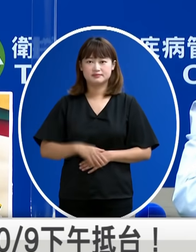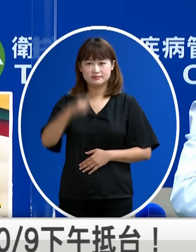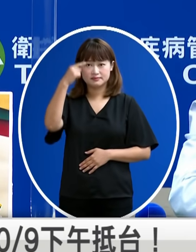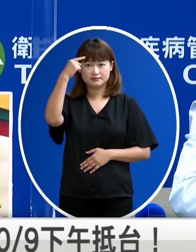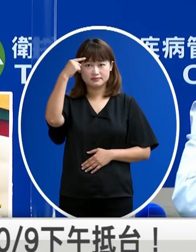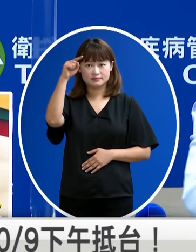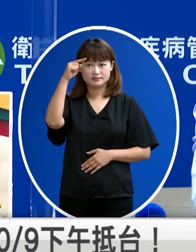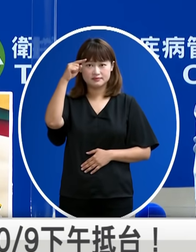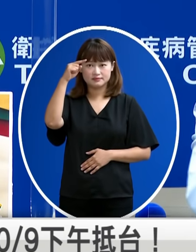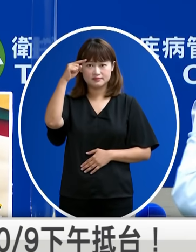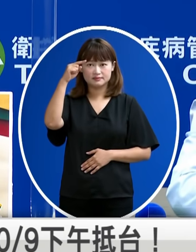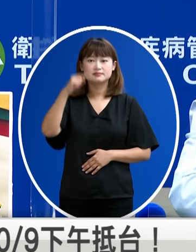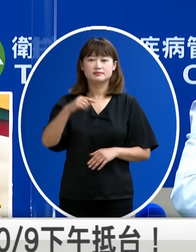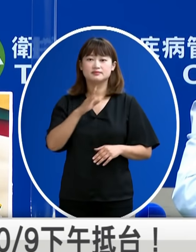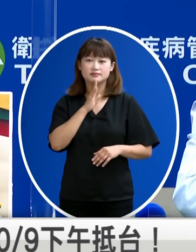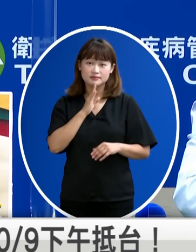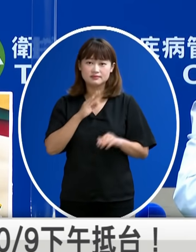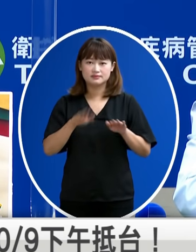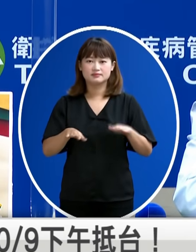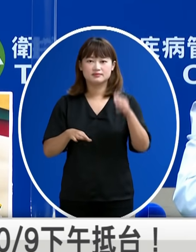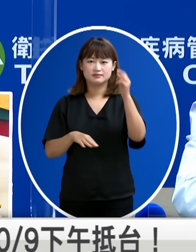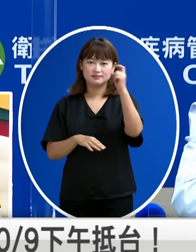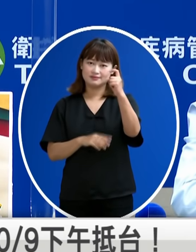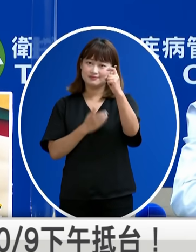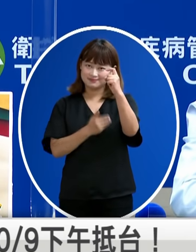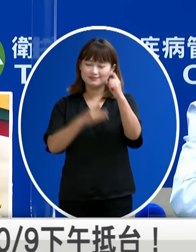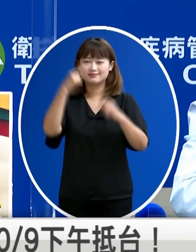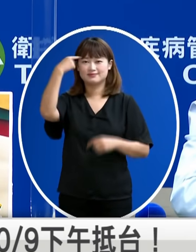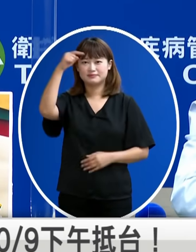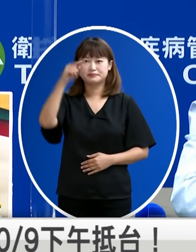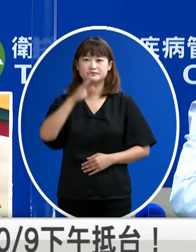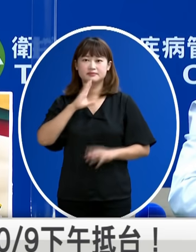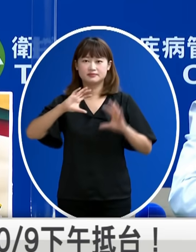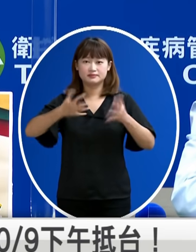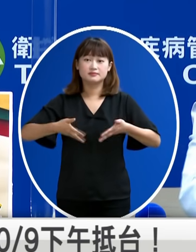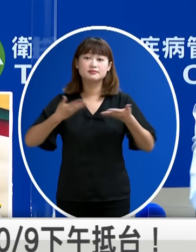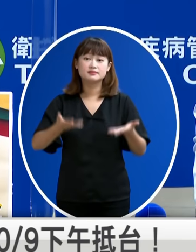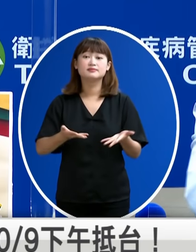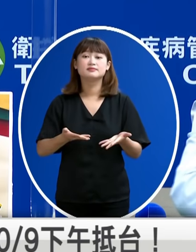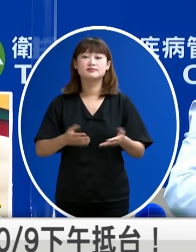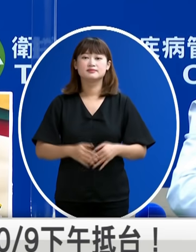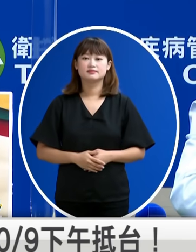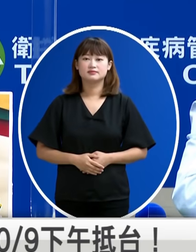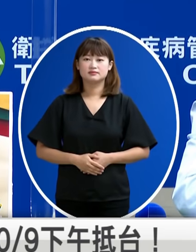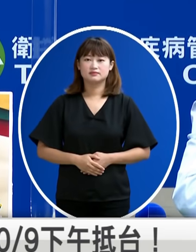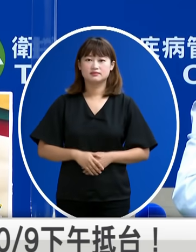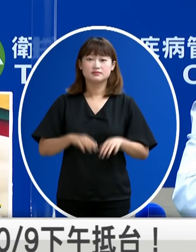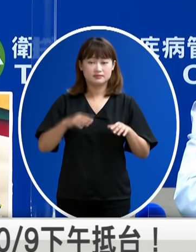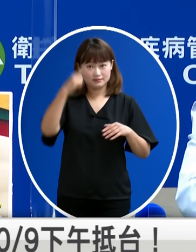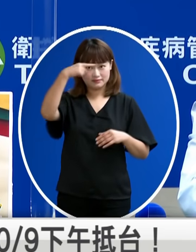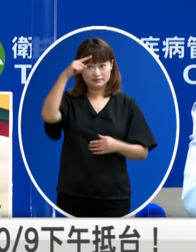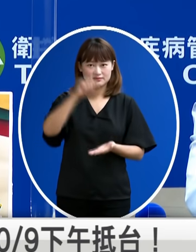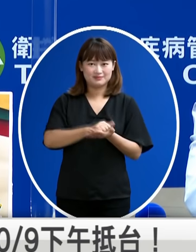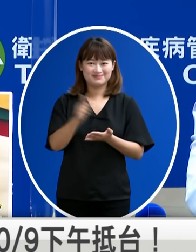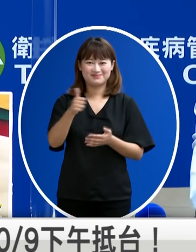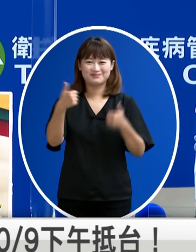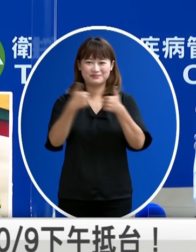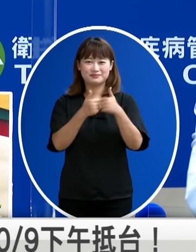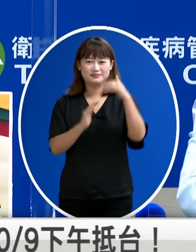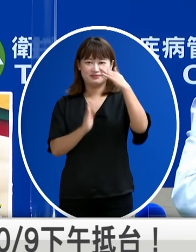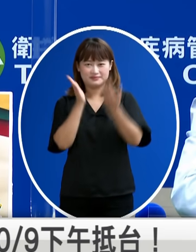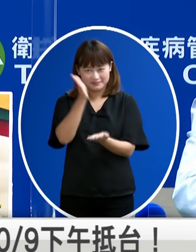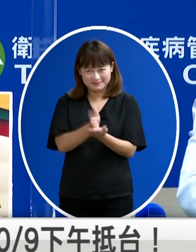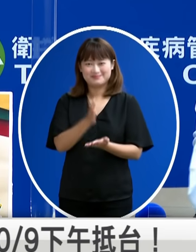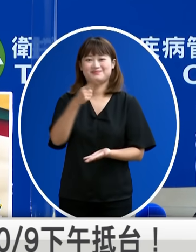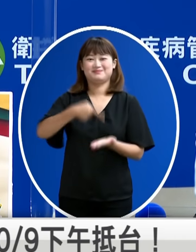明天对，没有错，今天10月9号嘛，明天是我们的国庆日，所以我们记者会停开一天。